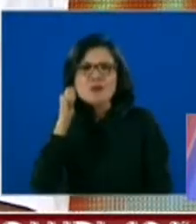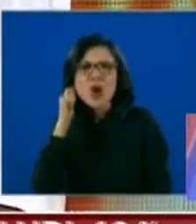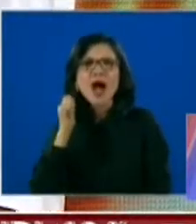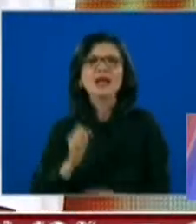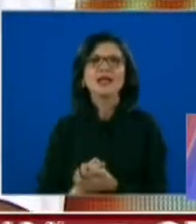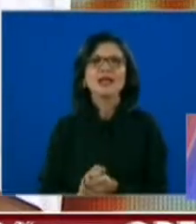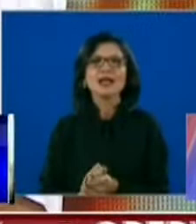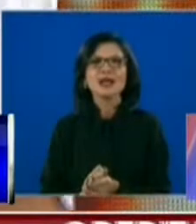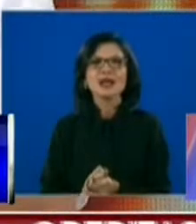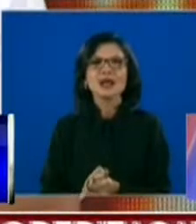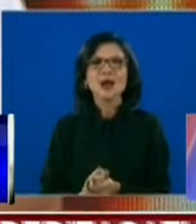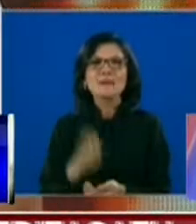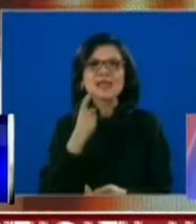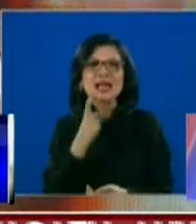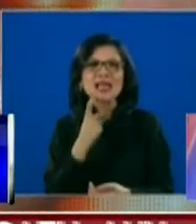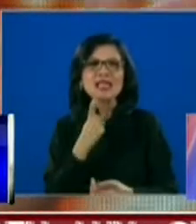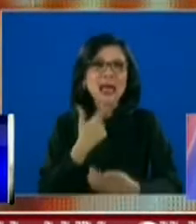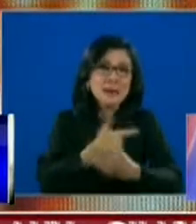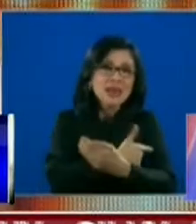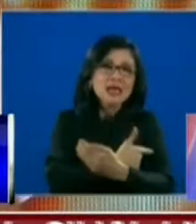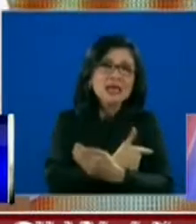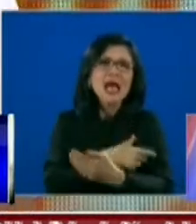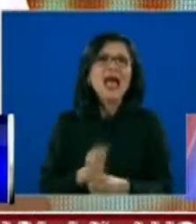Peningkatan kualitas hidup itu salah satu.